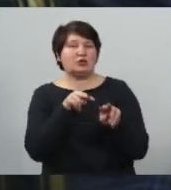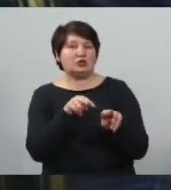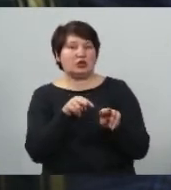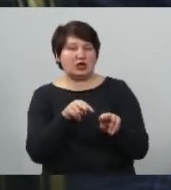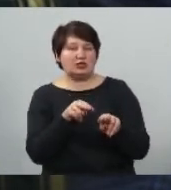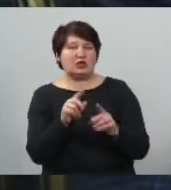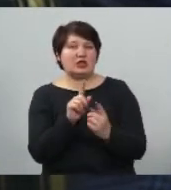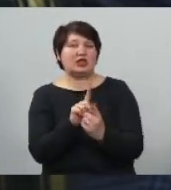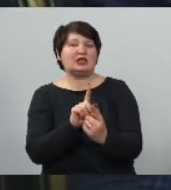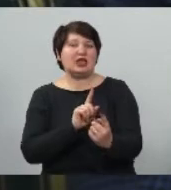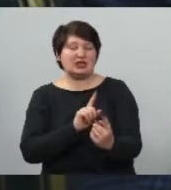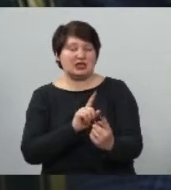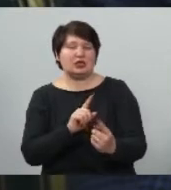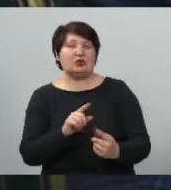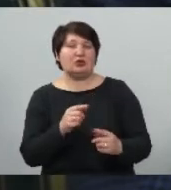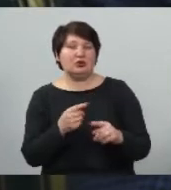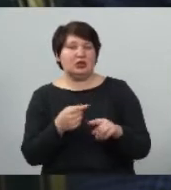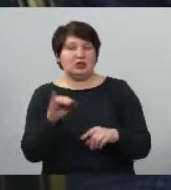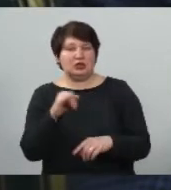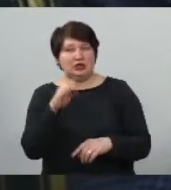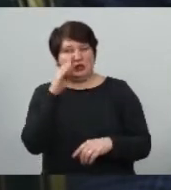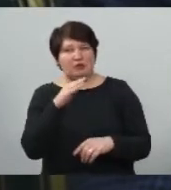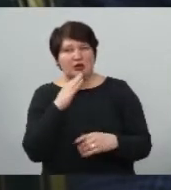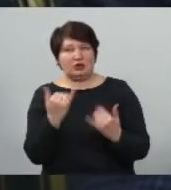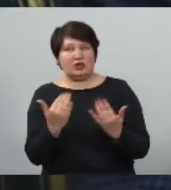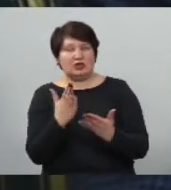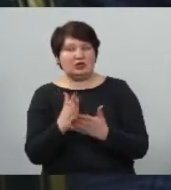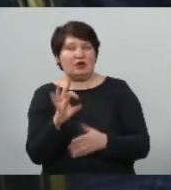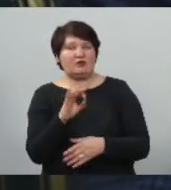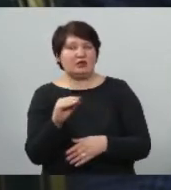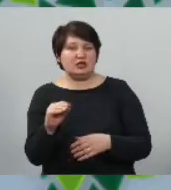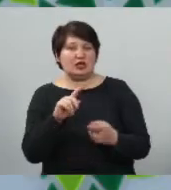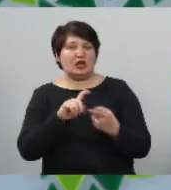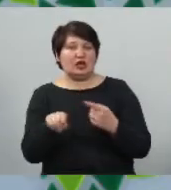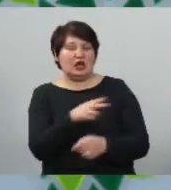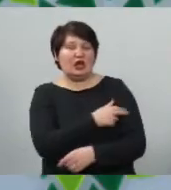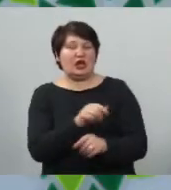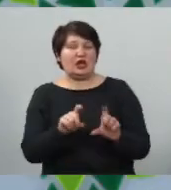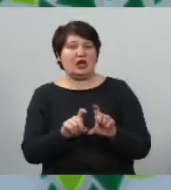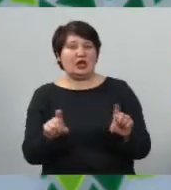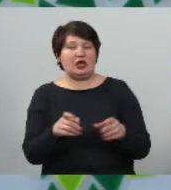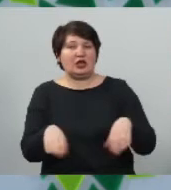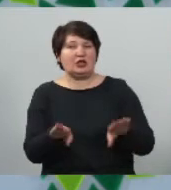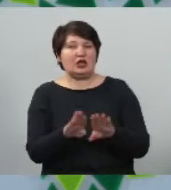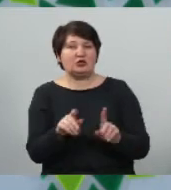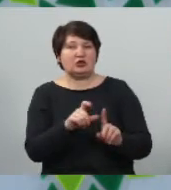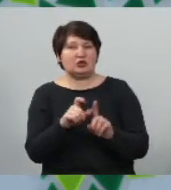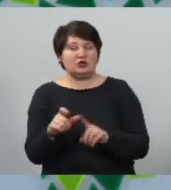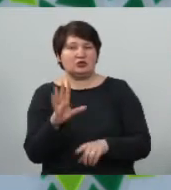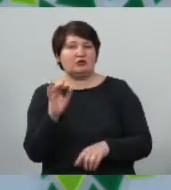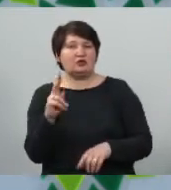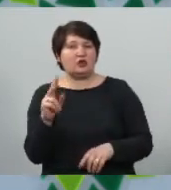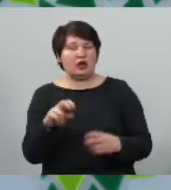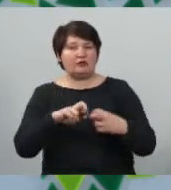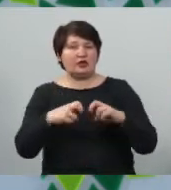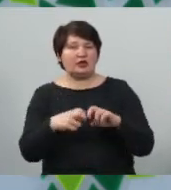дистанційно, а безпосередньо вже батько, ви знаєте, знаходиться в інфекційній клінічній лікарні. Також, за словами Руслана Савчука,